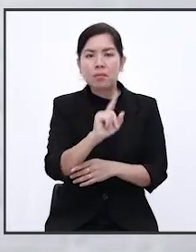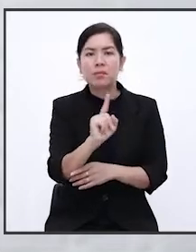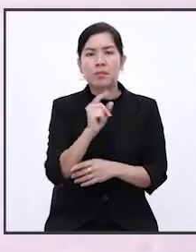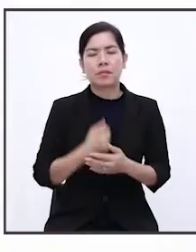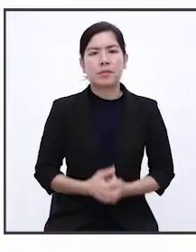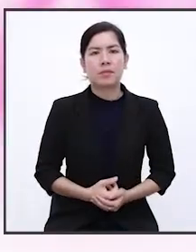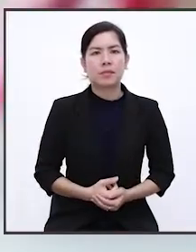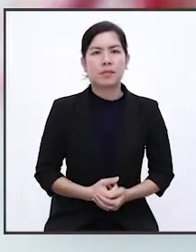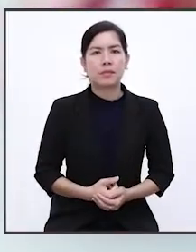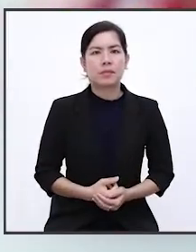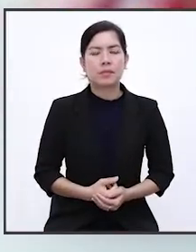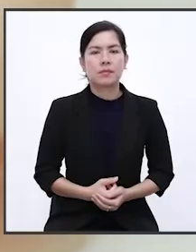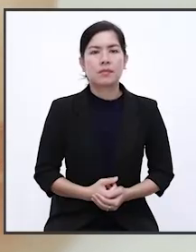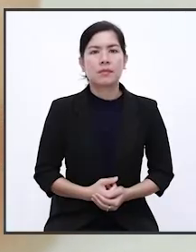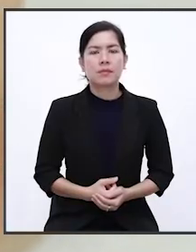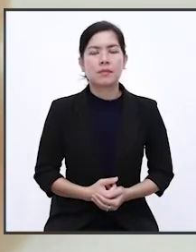ลยค่ะ